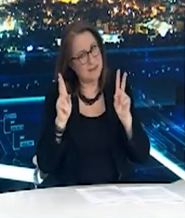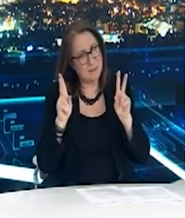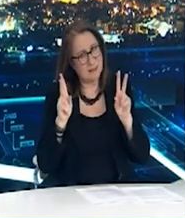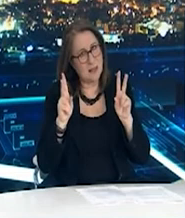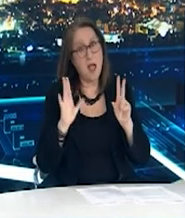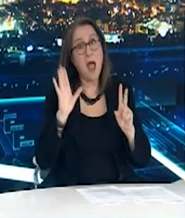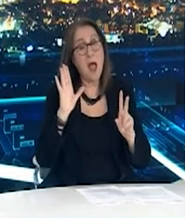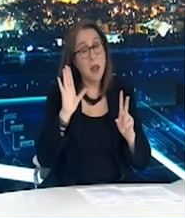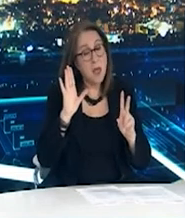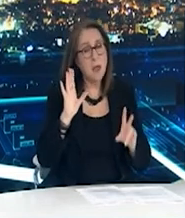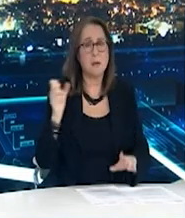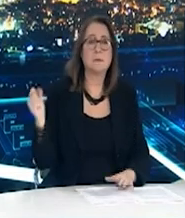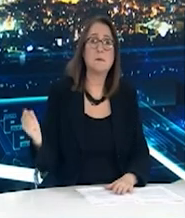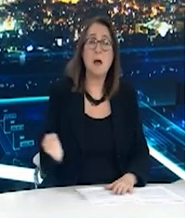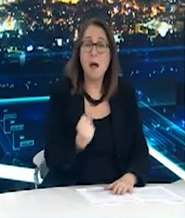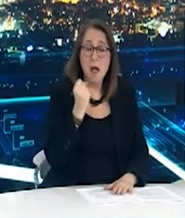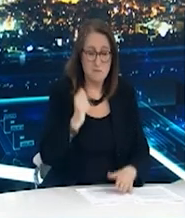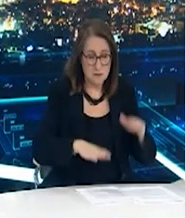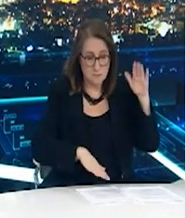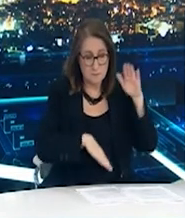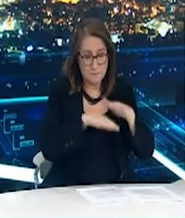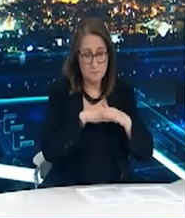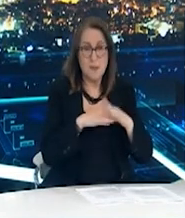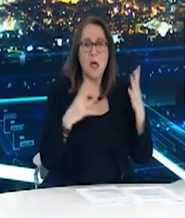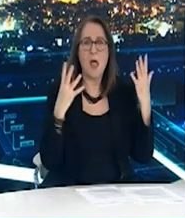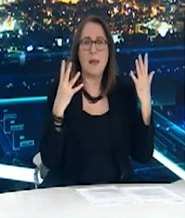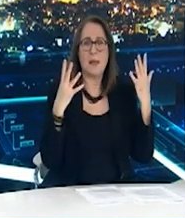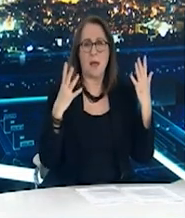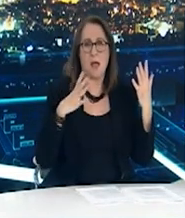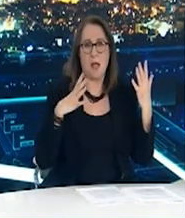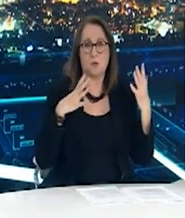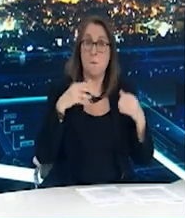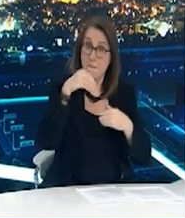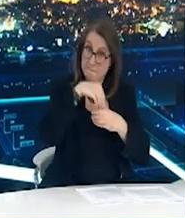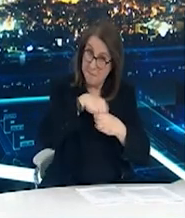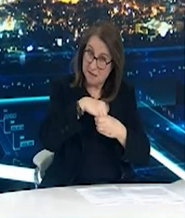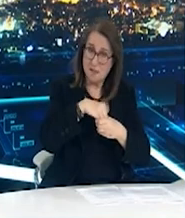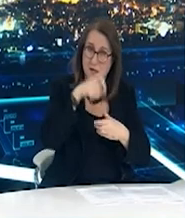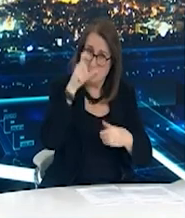όμως αυστηρά έως 9 ατόμων συμπεριλαμβανομένου του θρησκευτικού ή